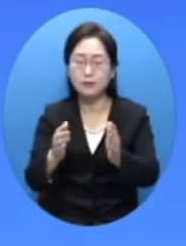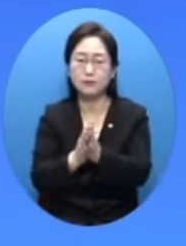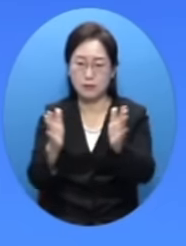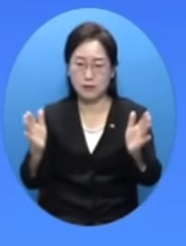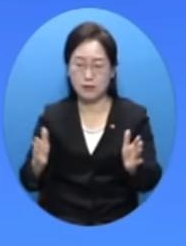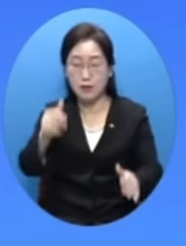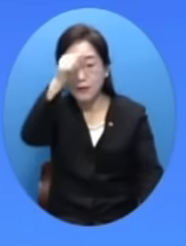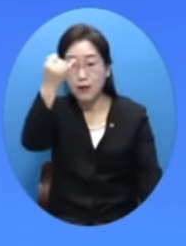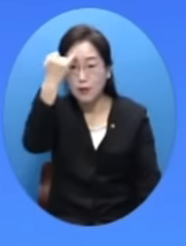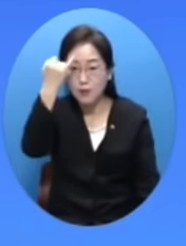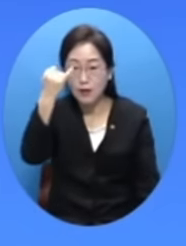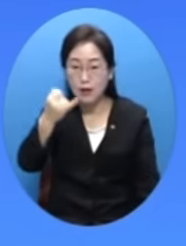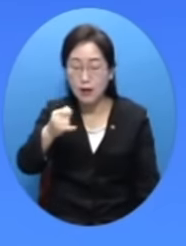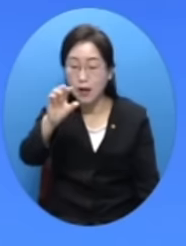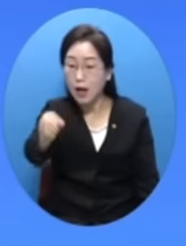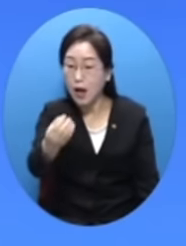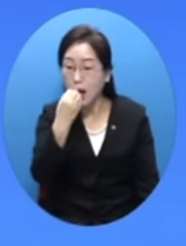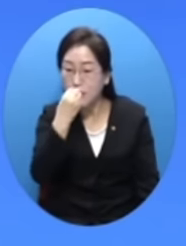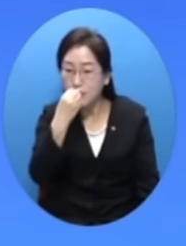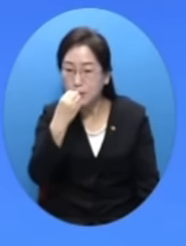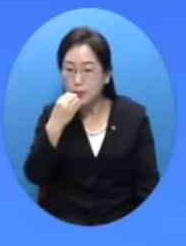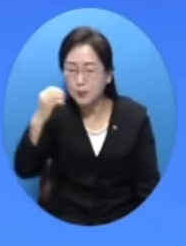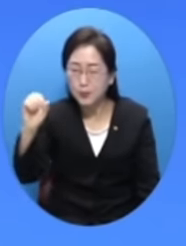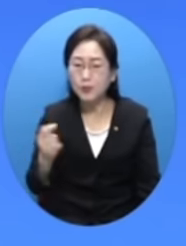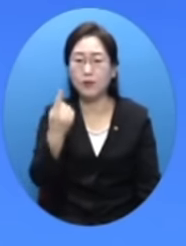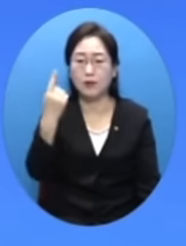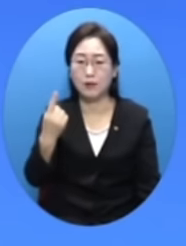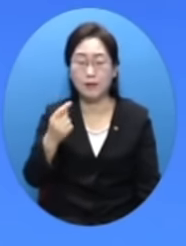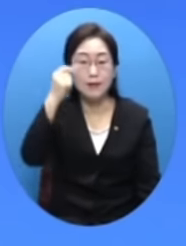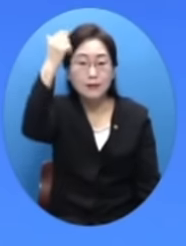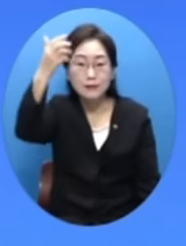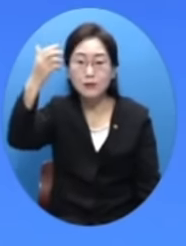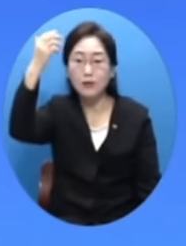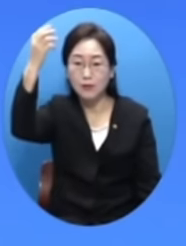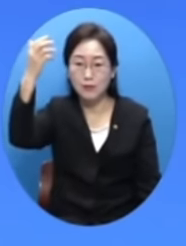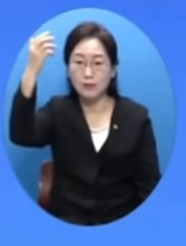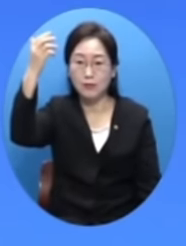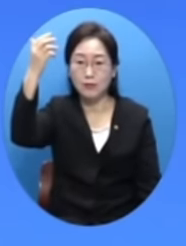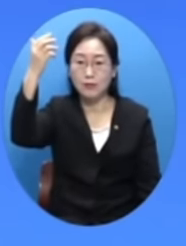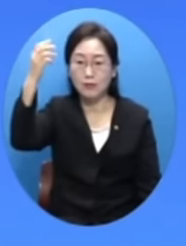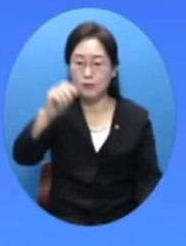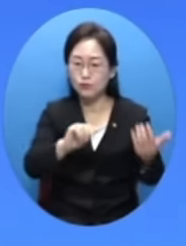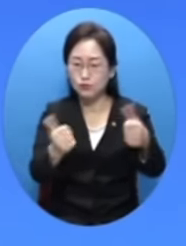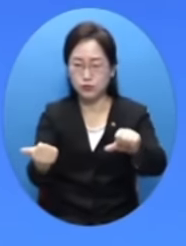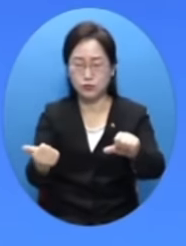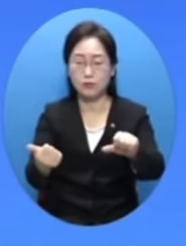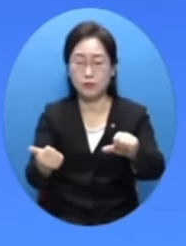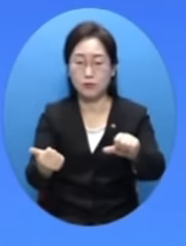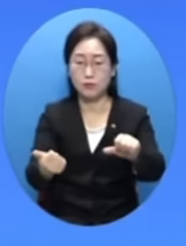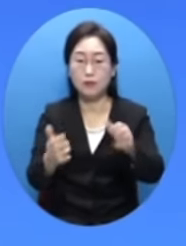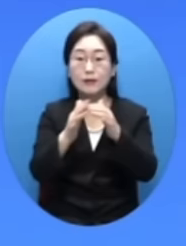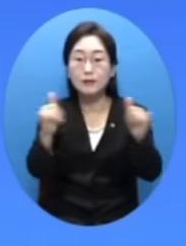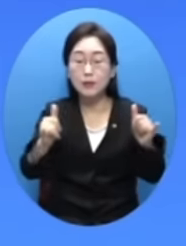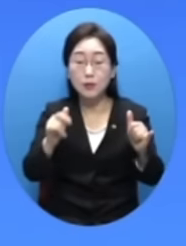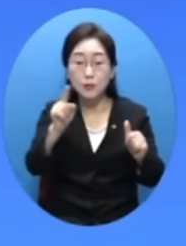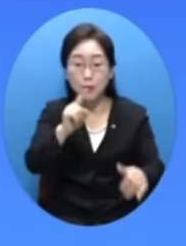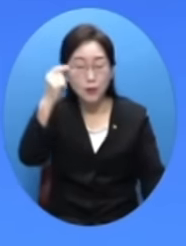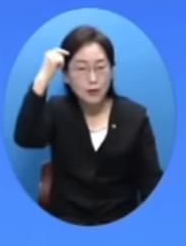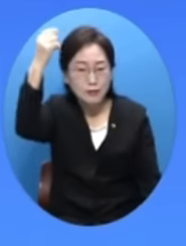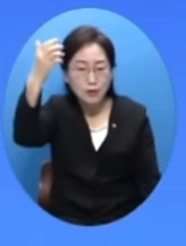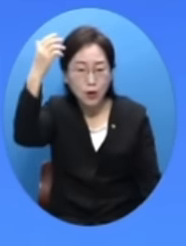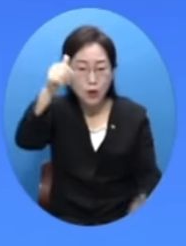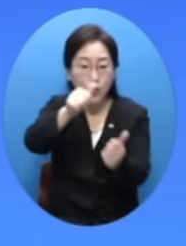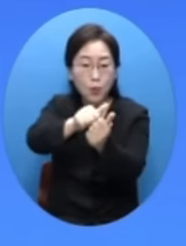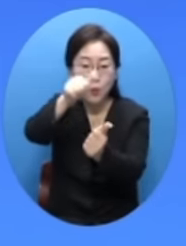아담과 하와가 선악과를 먹는 그 순간 그 영이 죽게 된 것입니다. 사람은 영과